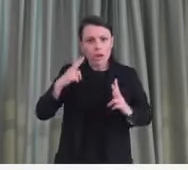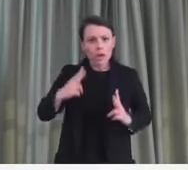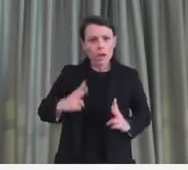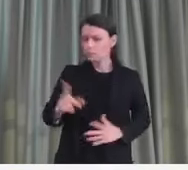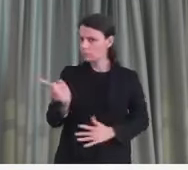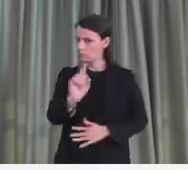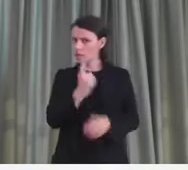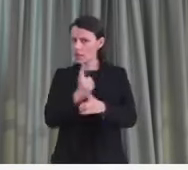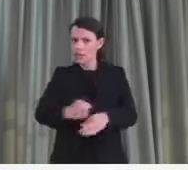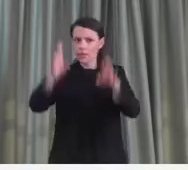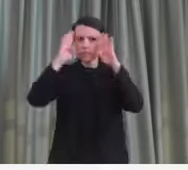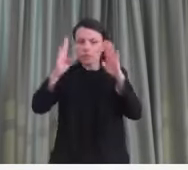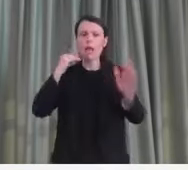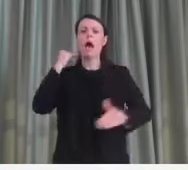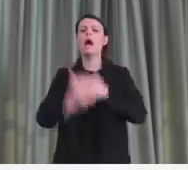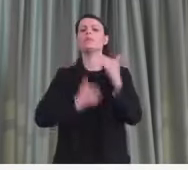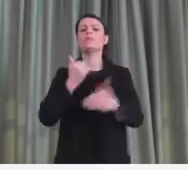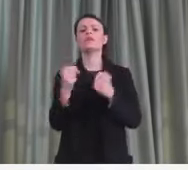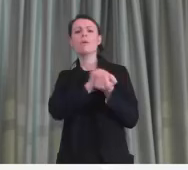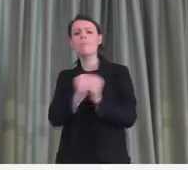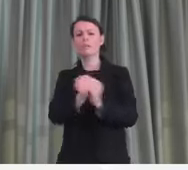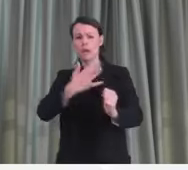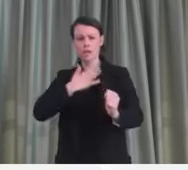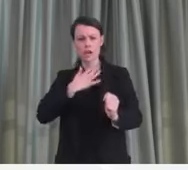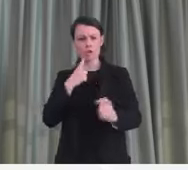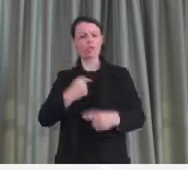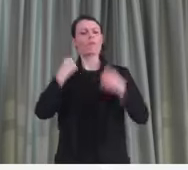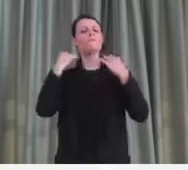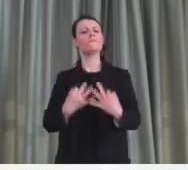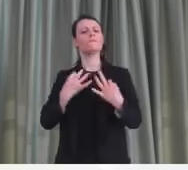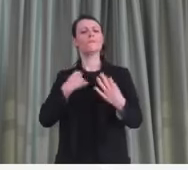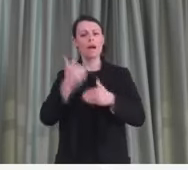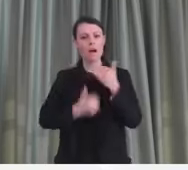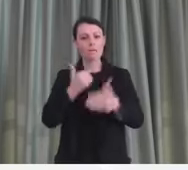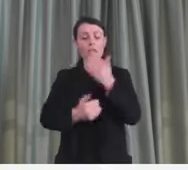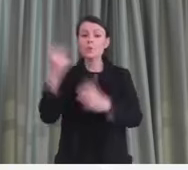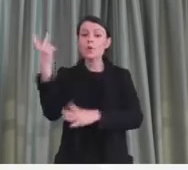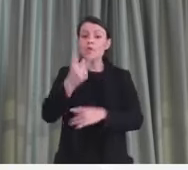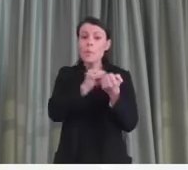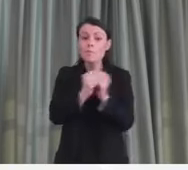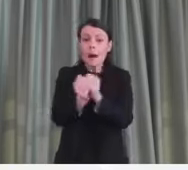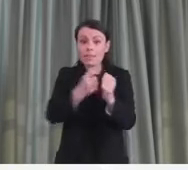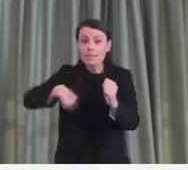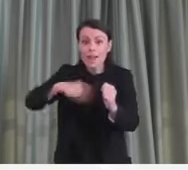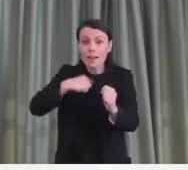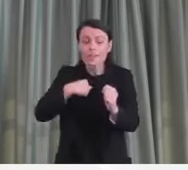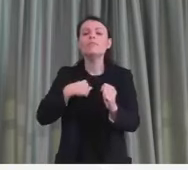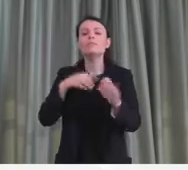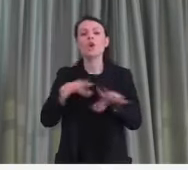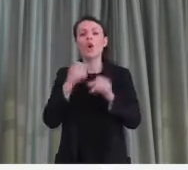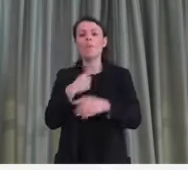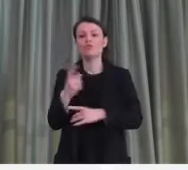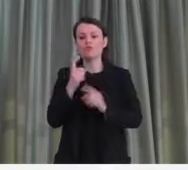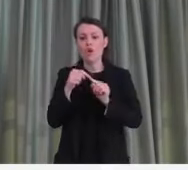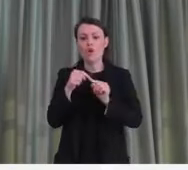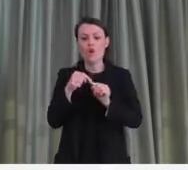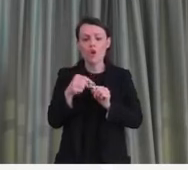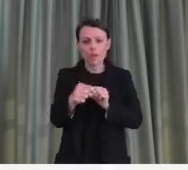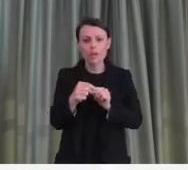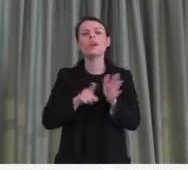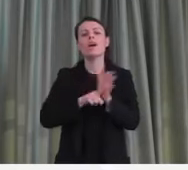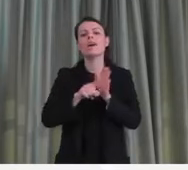con grande fermezza nella nostra battaglia ma la nostra battaglia sta dando qualche risultato ogni giorno un risultato positivo in più oggi